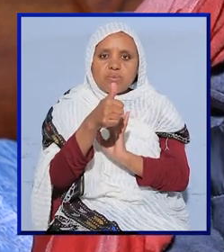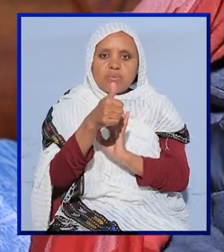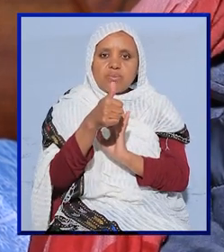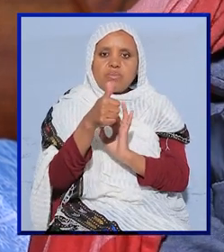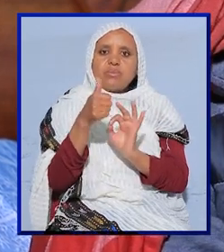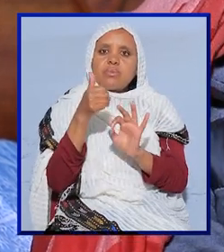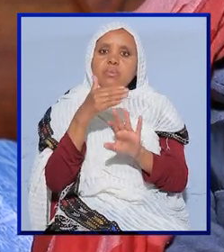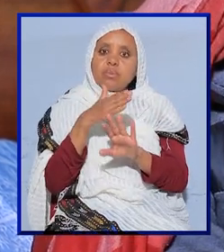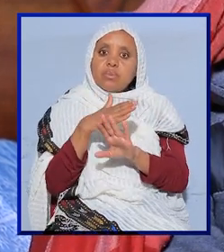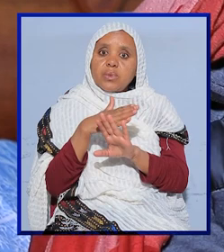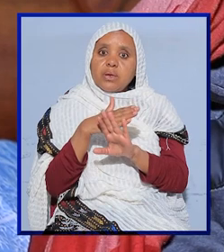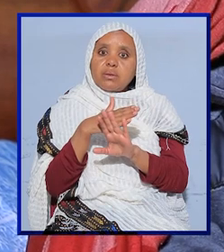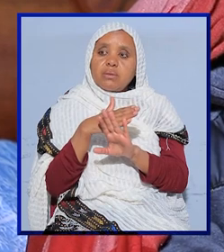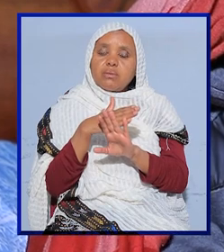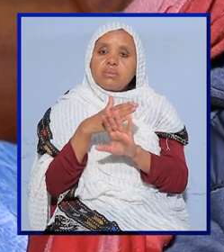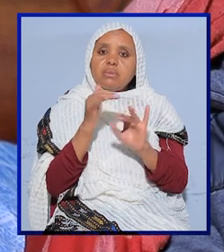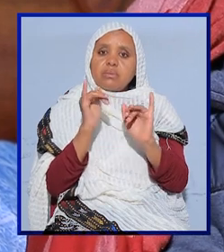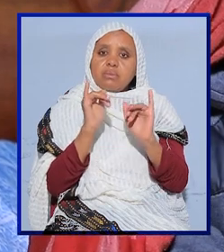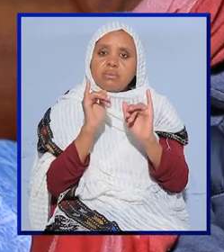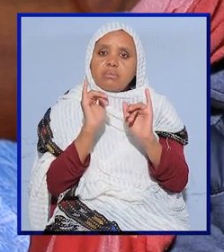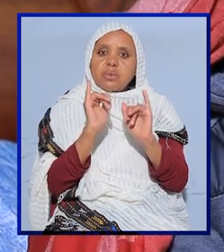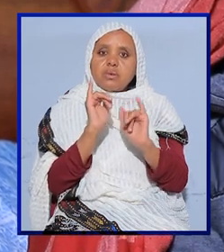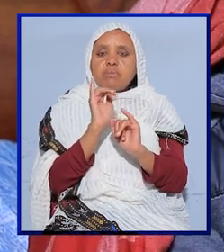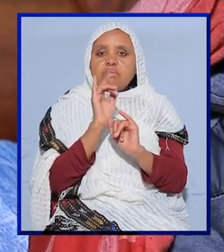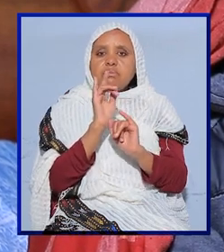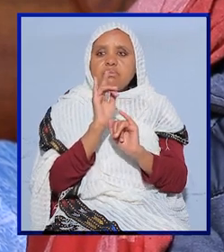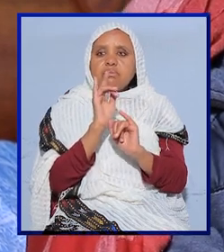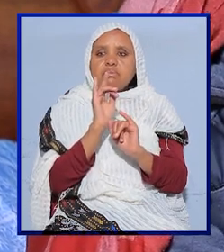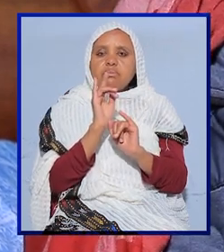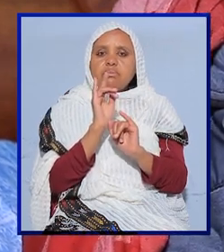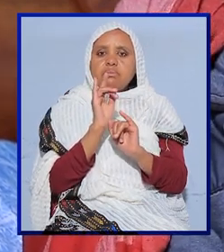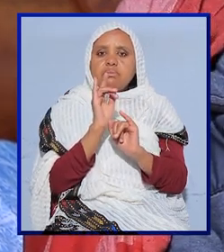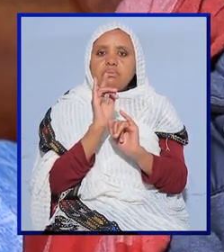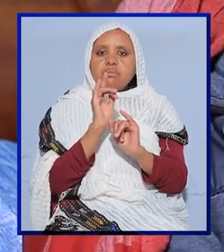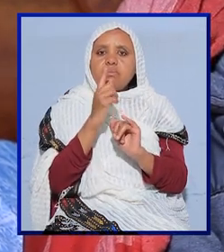ራሱ። ከዛ በዛም እንትን አላልኩኝም።